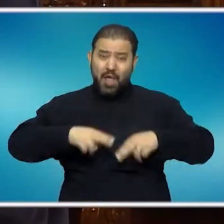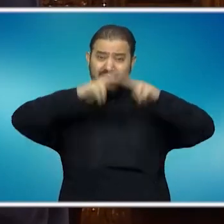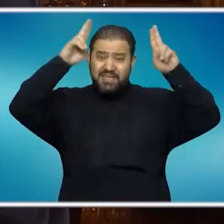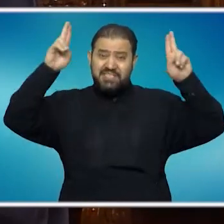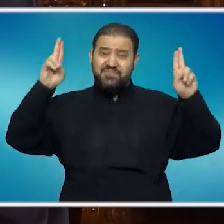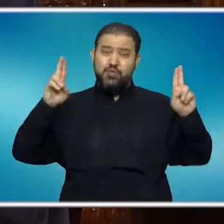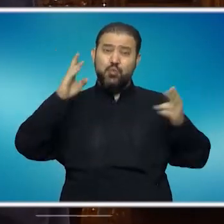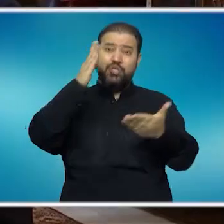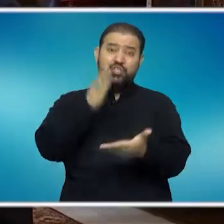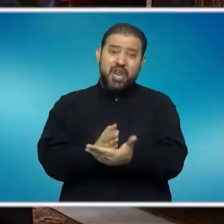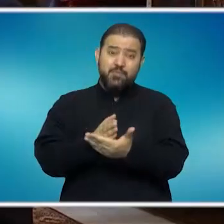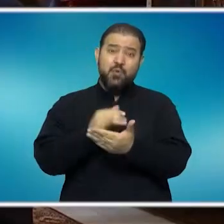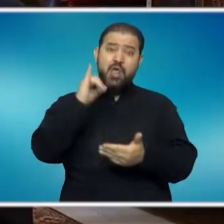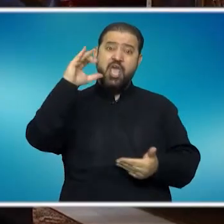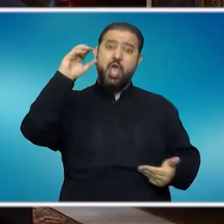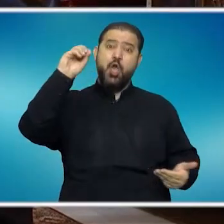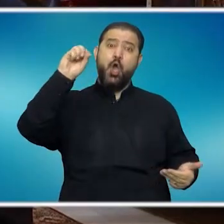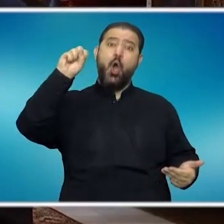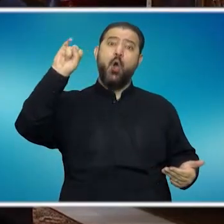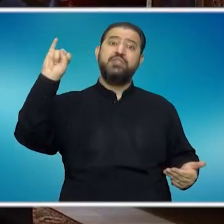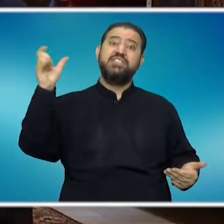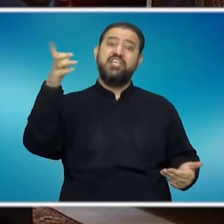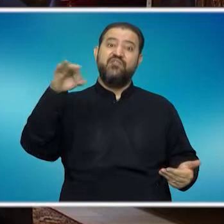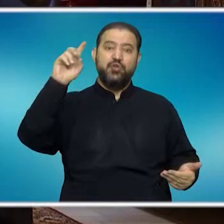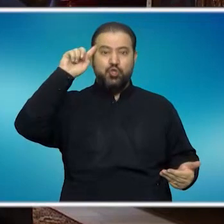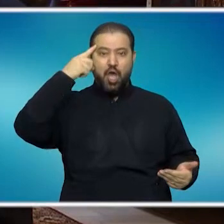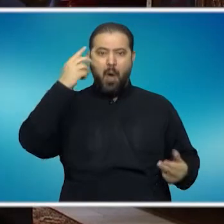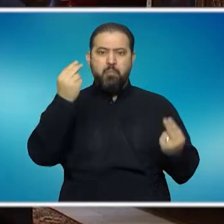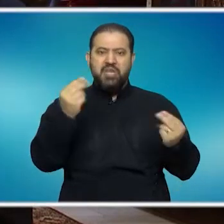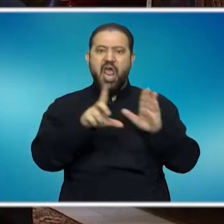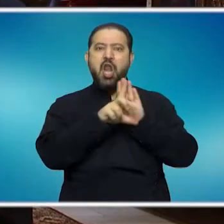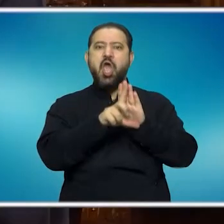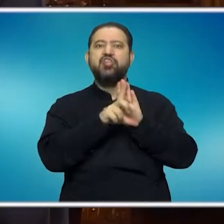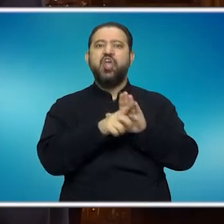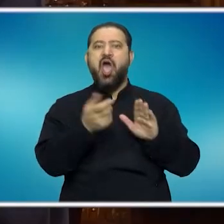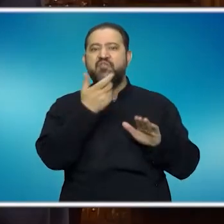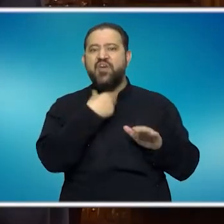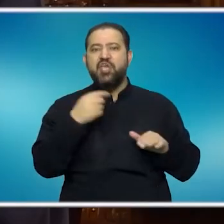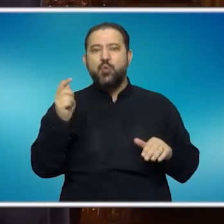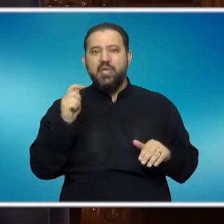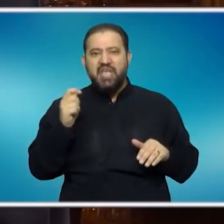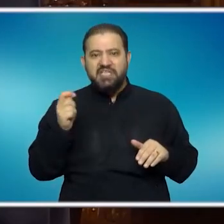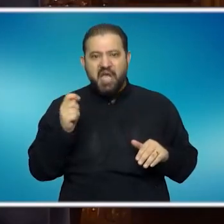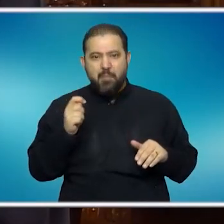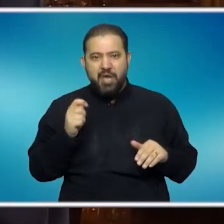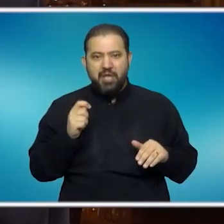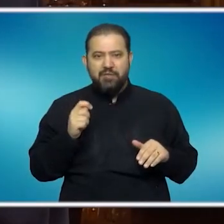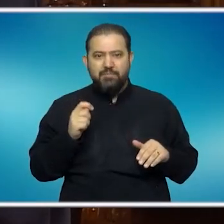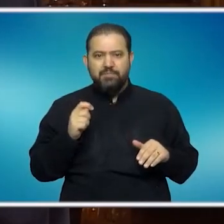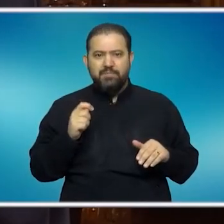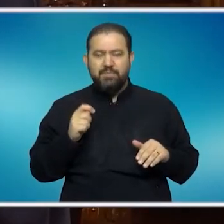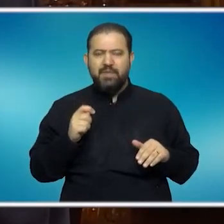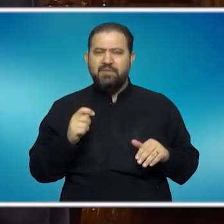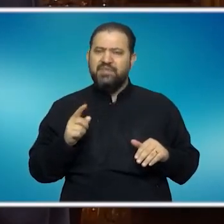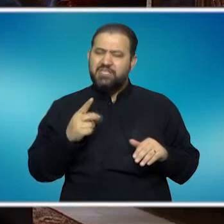nici Sfinții Apostoli înșiși nu înțeleseseră profunzimea legii vechi, dată de Dumnezeu prin Moise, profunzimea teologiei